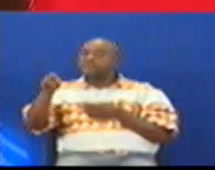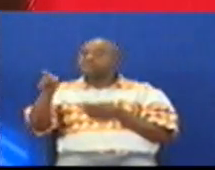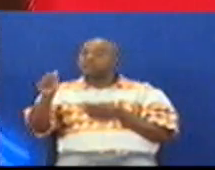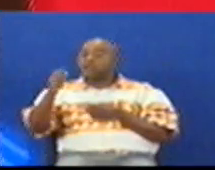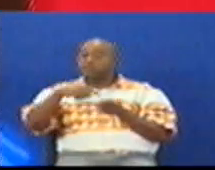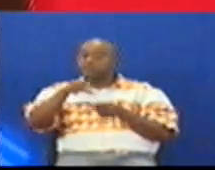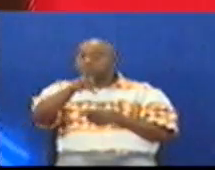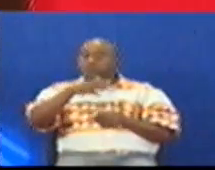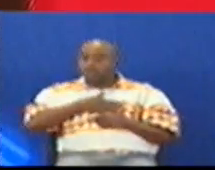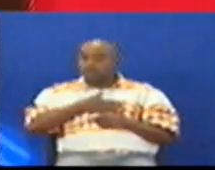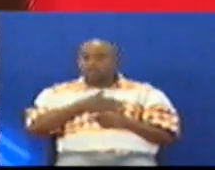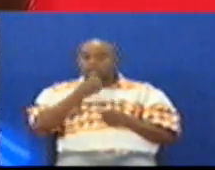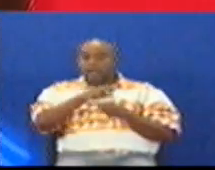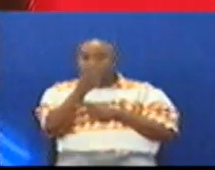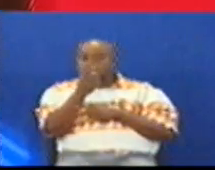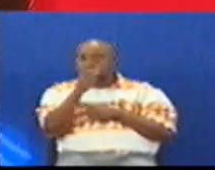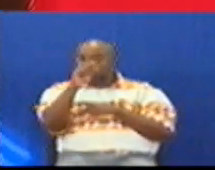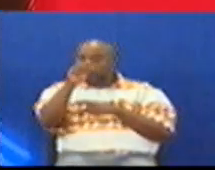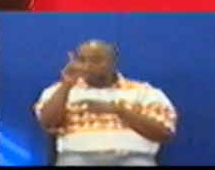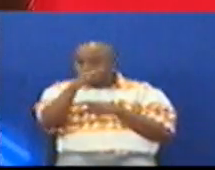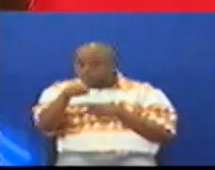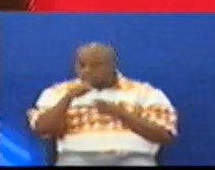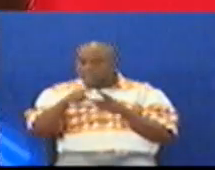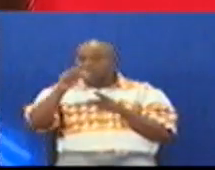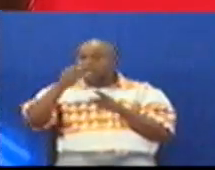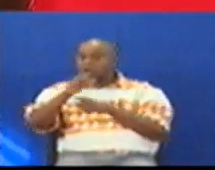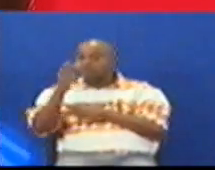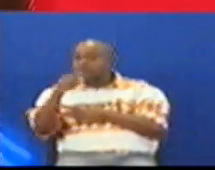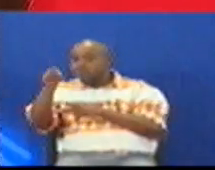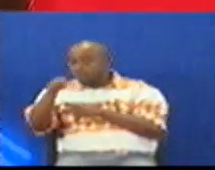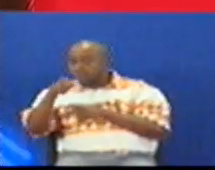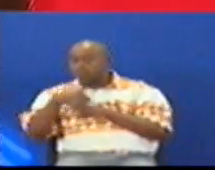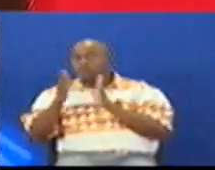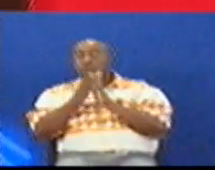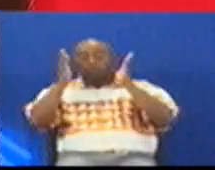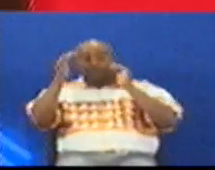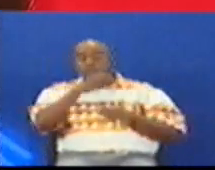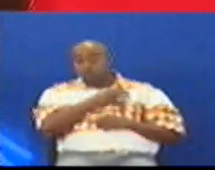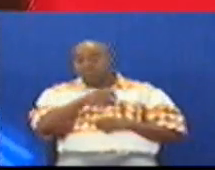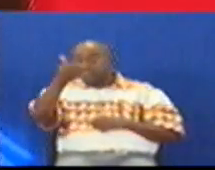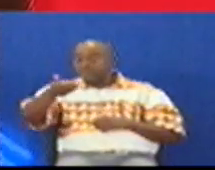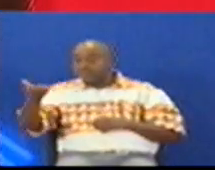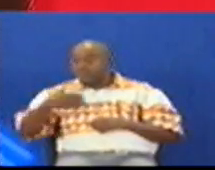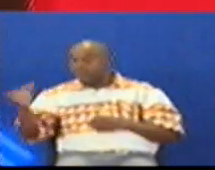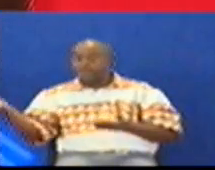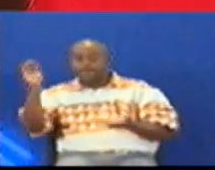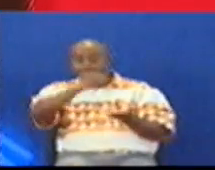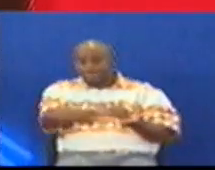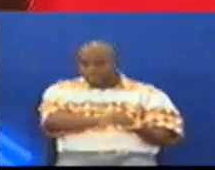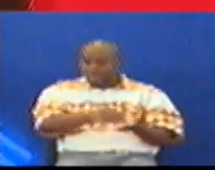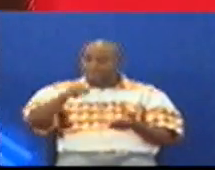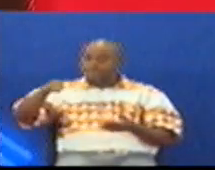ya kwanza, awamu ya pili, basi naomba vijiji vyote vile Mheshimiwa Waziri muvichukue. Hii Kilolambwani,